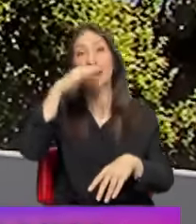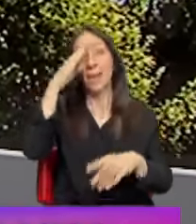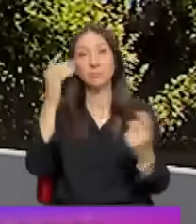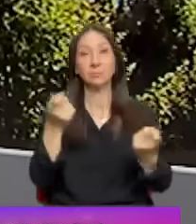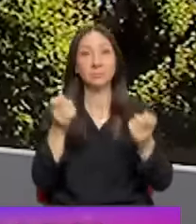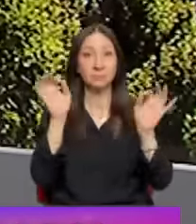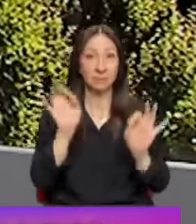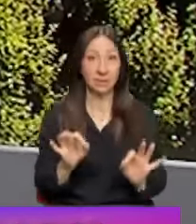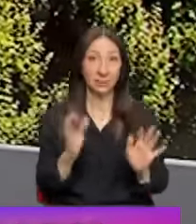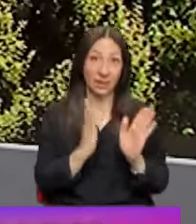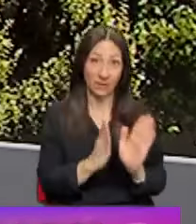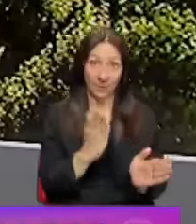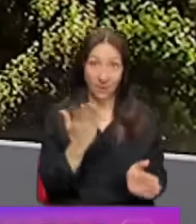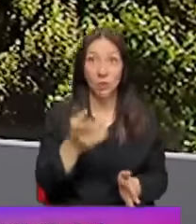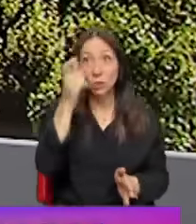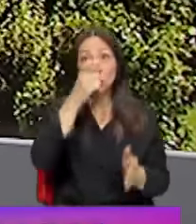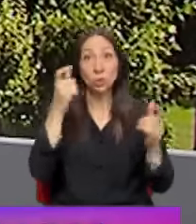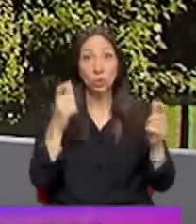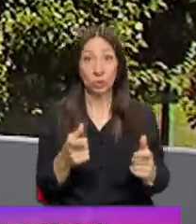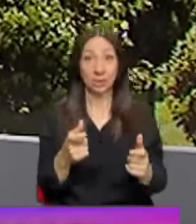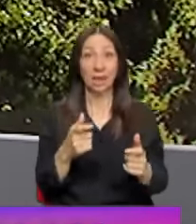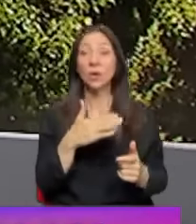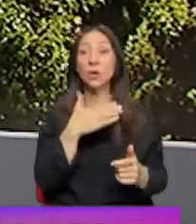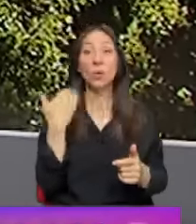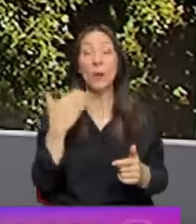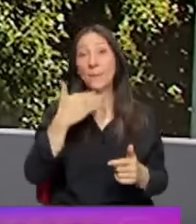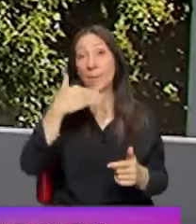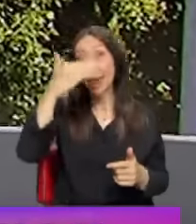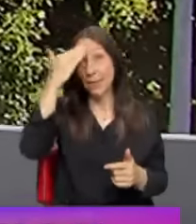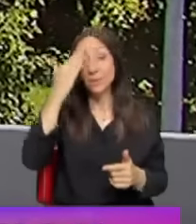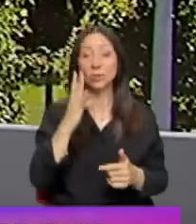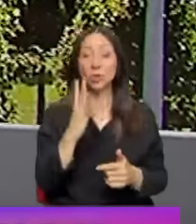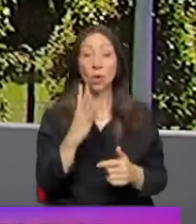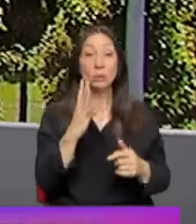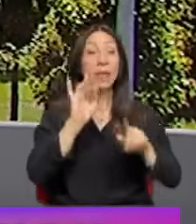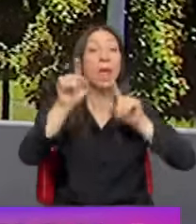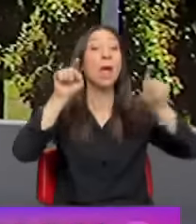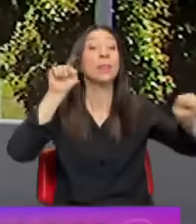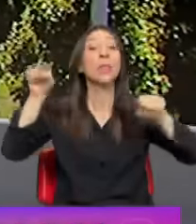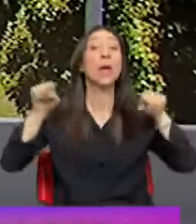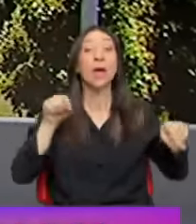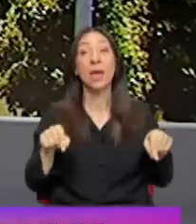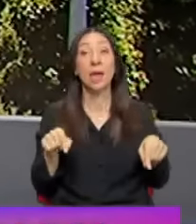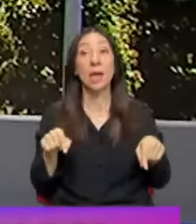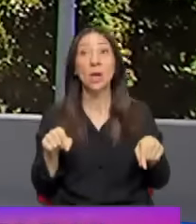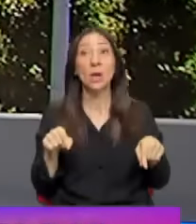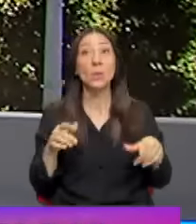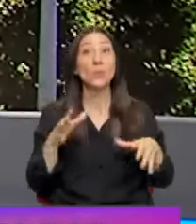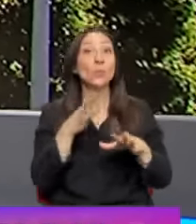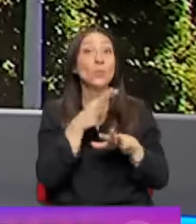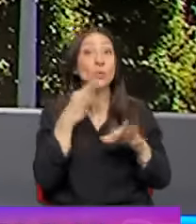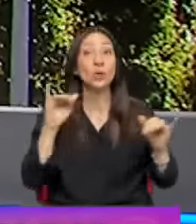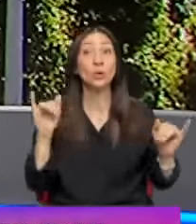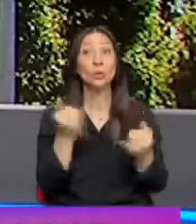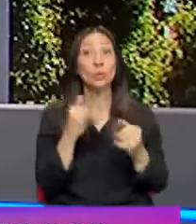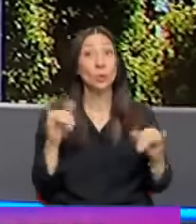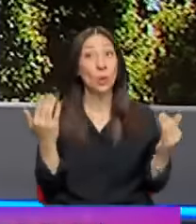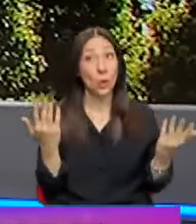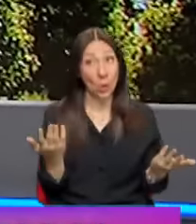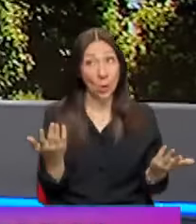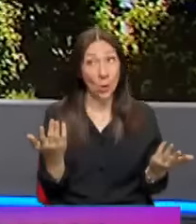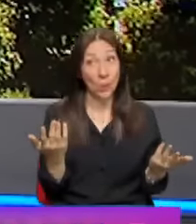mesaisiyle devam edelim. Türkiye'de Kurban Bayramı dört bir köşede coşkuyla kutlanıyor